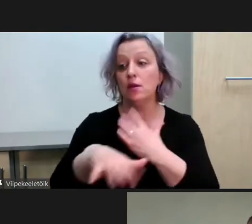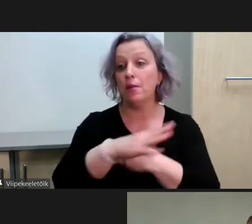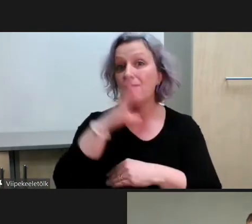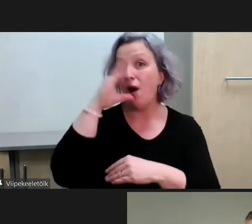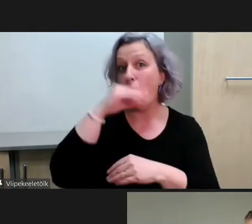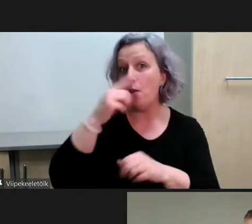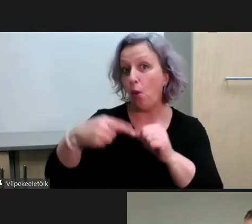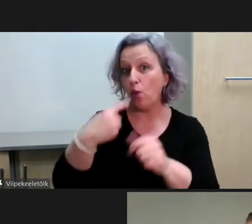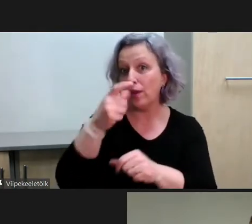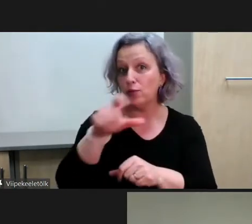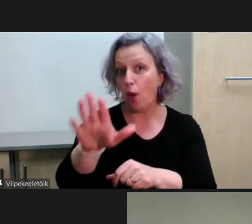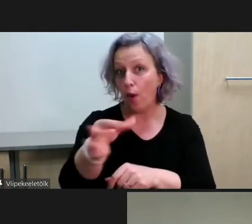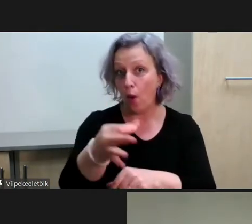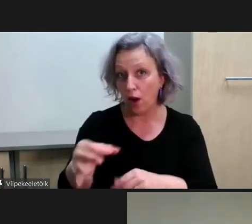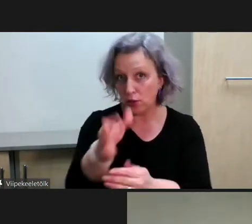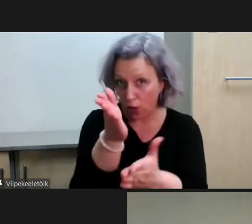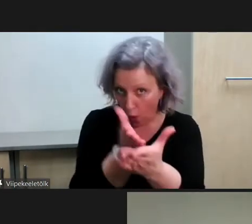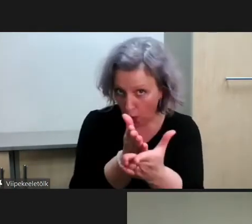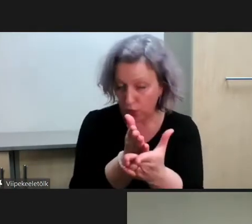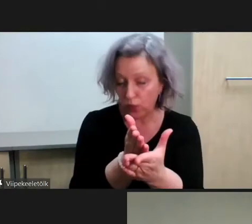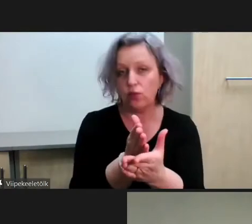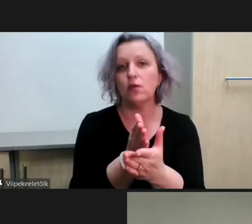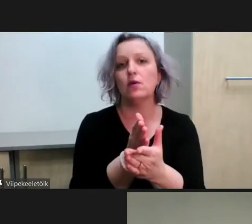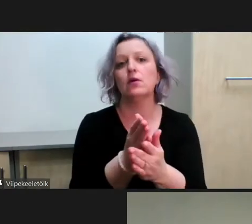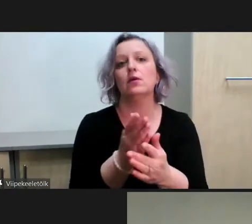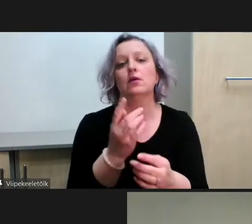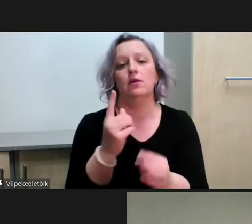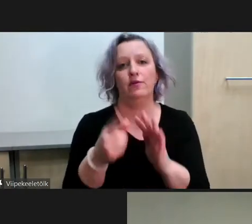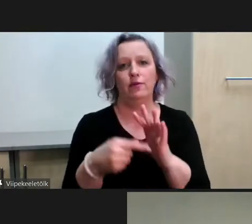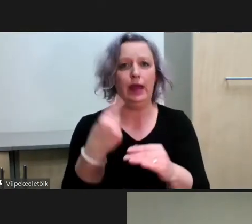inimeste organisatsioon ja meil on isegi olemas 2